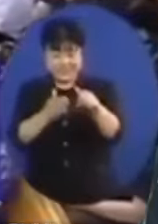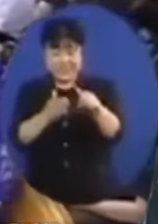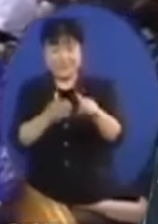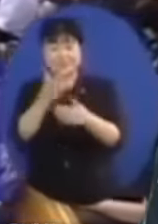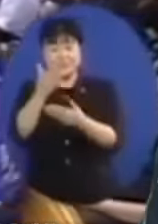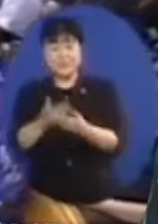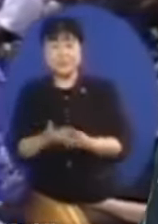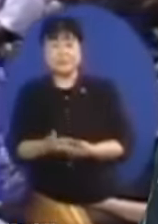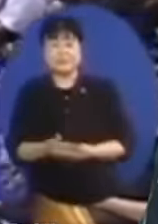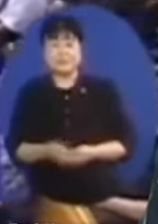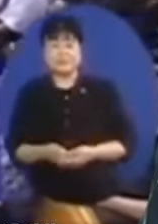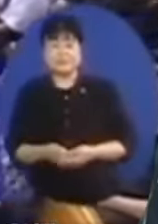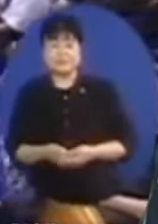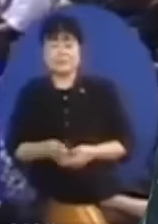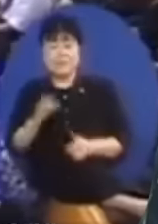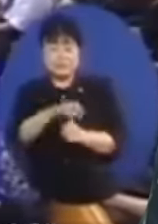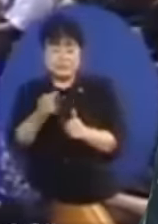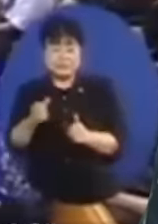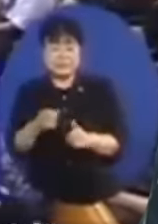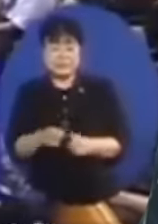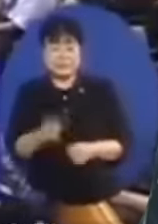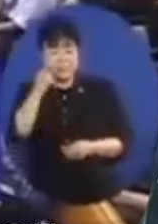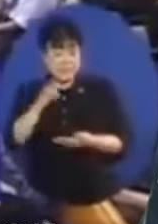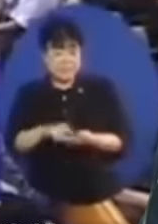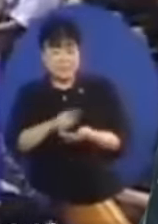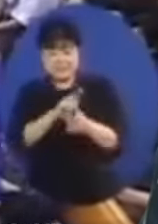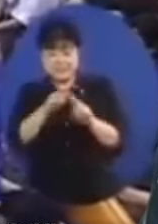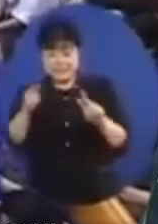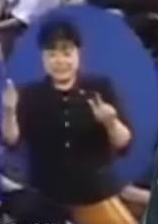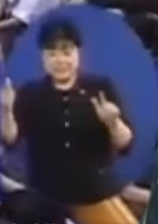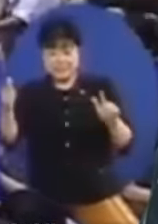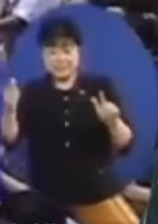우리가 벗은 자들로 발견되지 않으려 함이라.